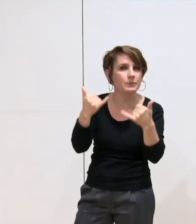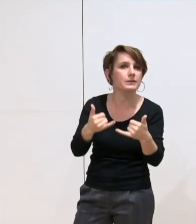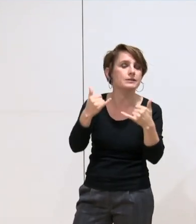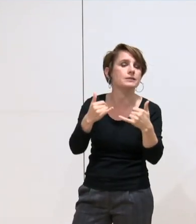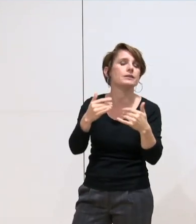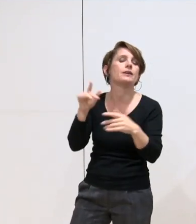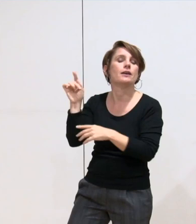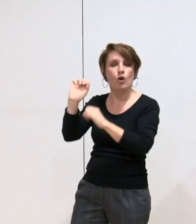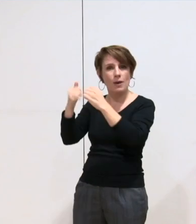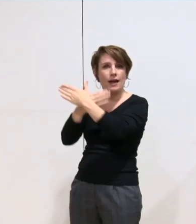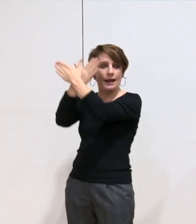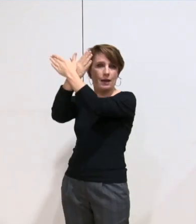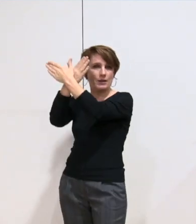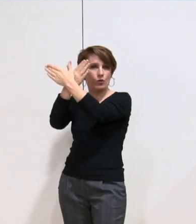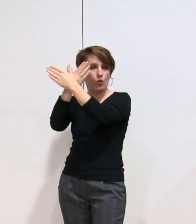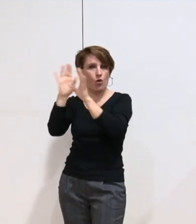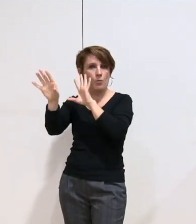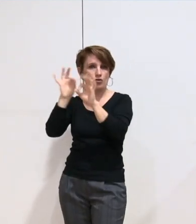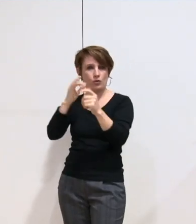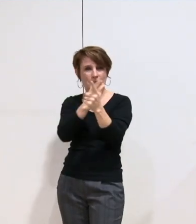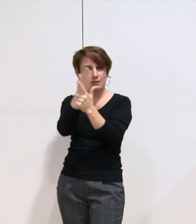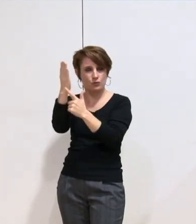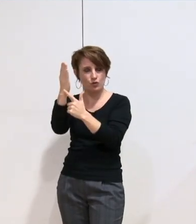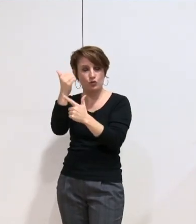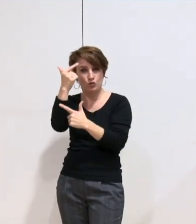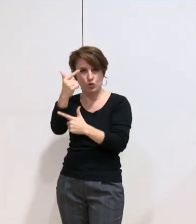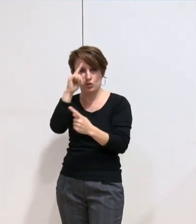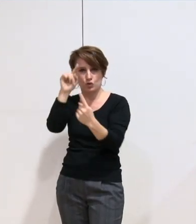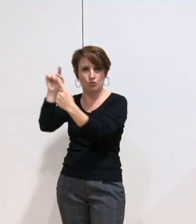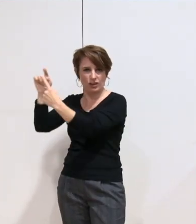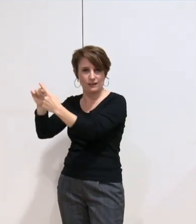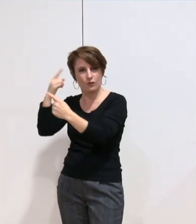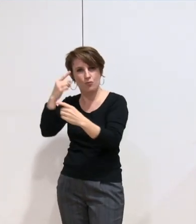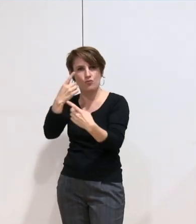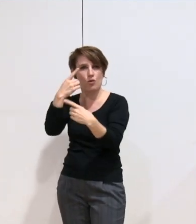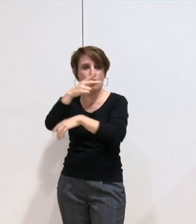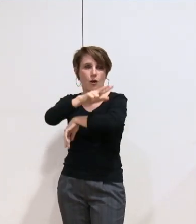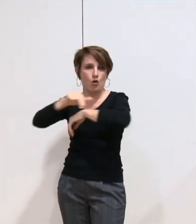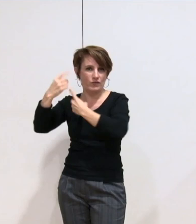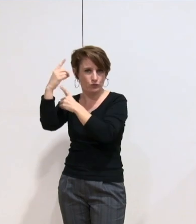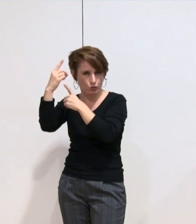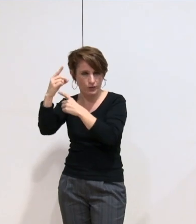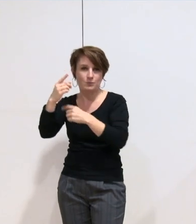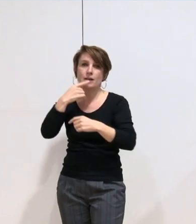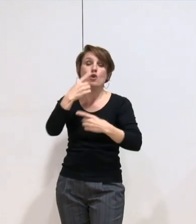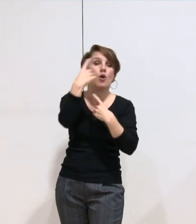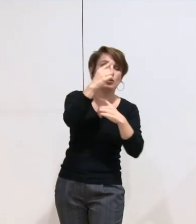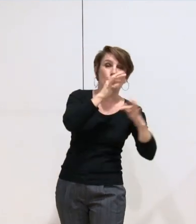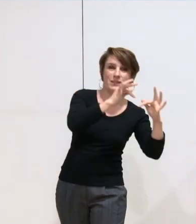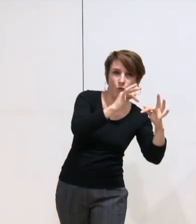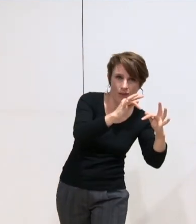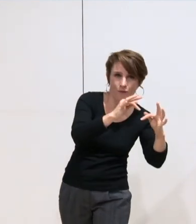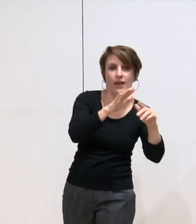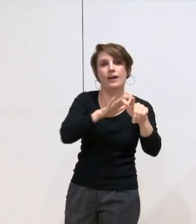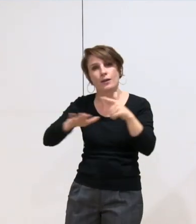métropole a fixés pour son office du tourisme, le tourisme d'affaires d'un côté et le tourisme de loisirs de l'autre. Je